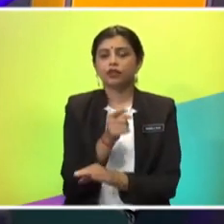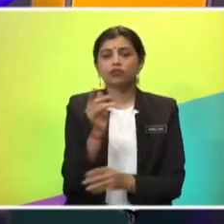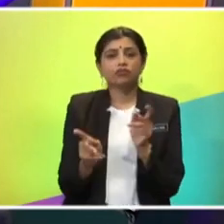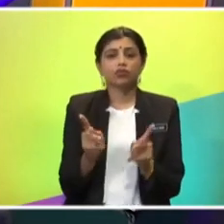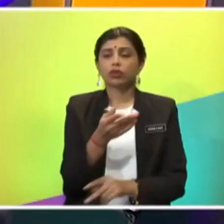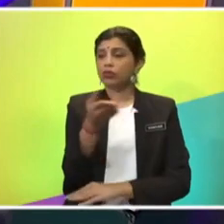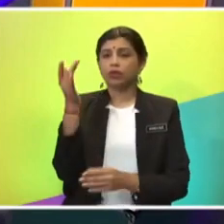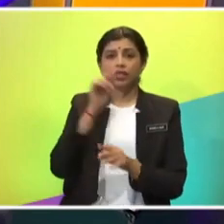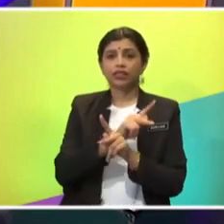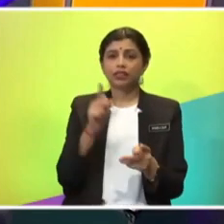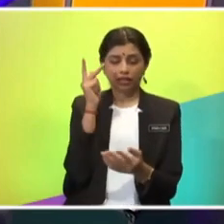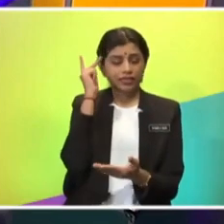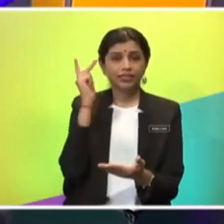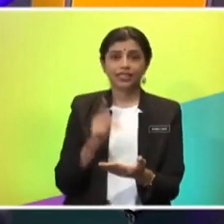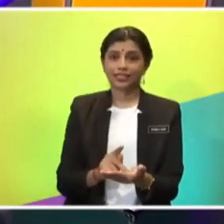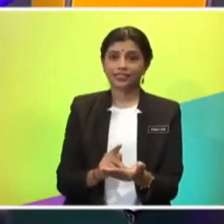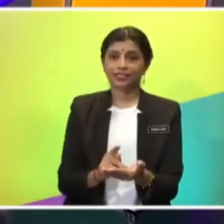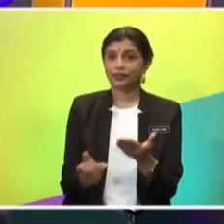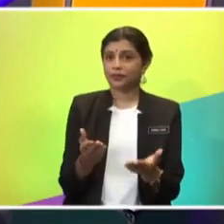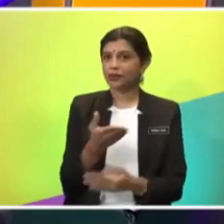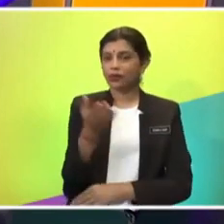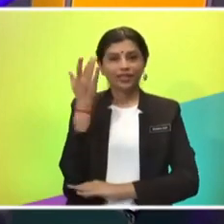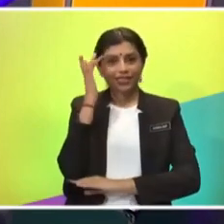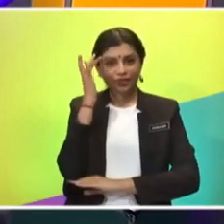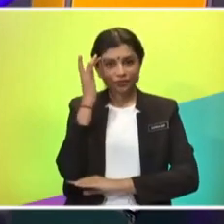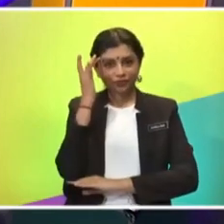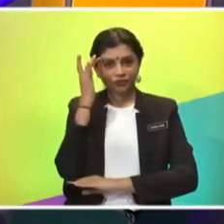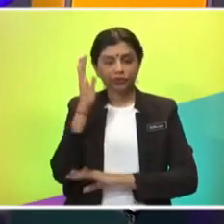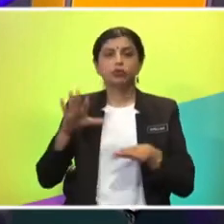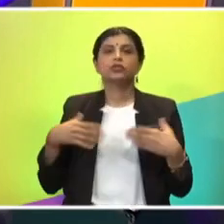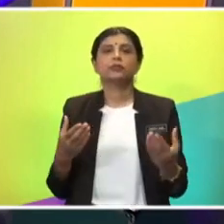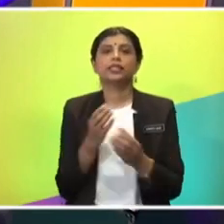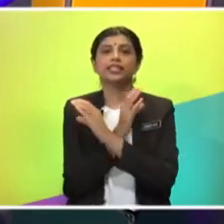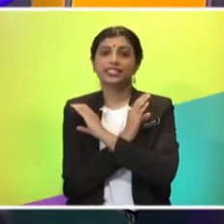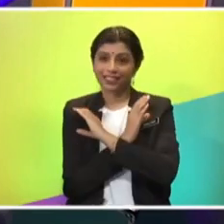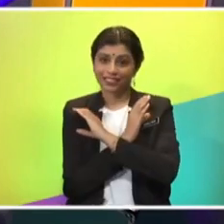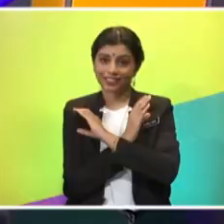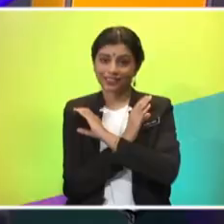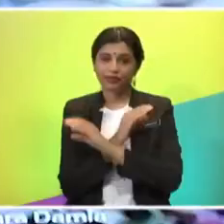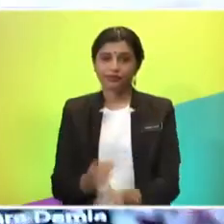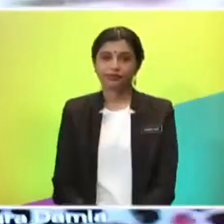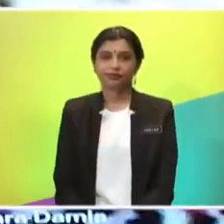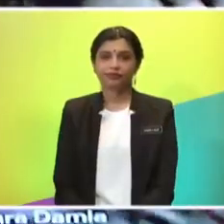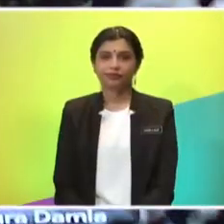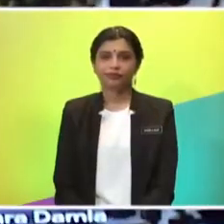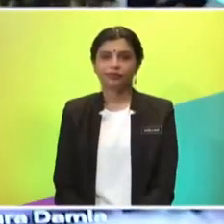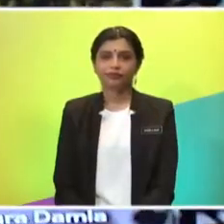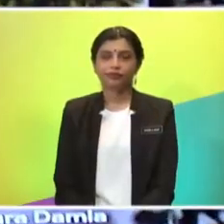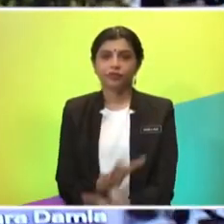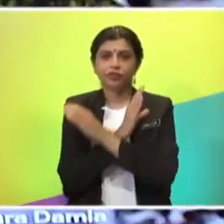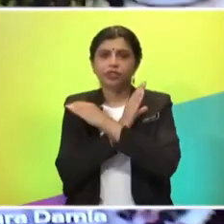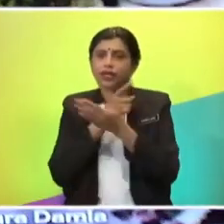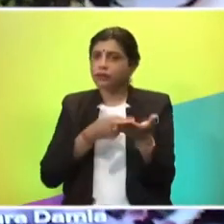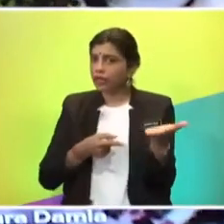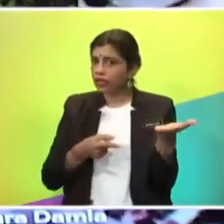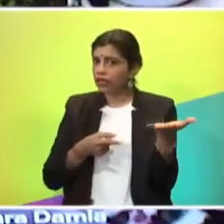bagaimana kita nak bercinta, nak berputik rasa cinta. Baik, mungkin adik-adik kita dekat rumah nak kenal dengan lebih dekat. Untuk kita mulakan, mungkin